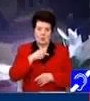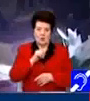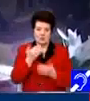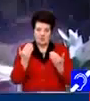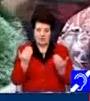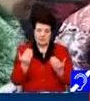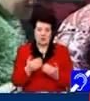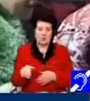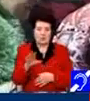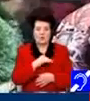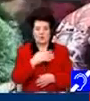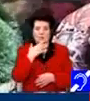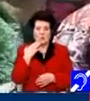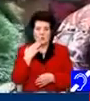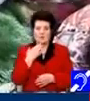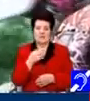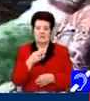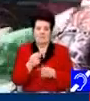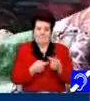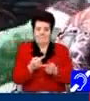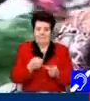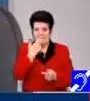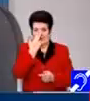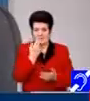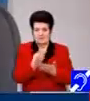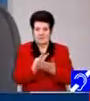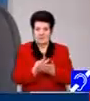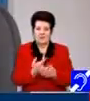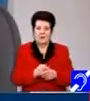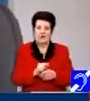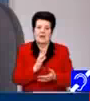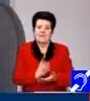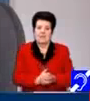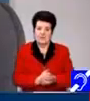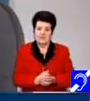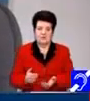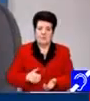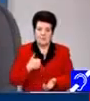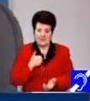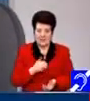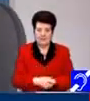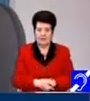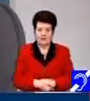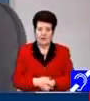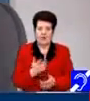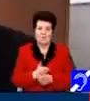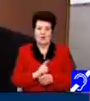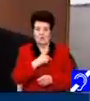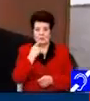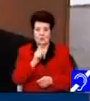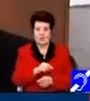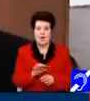obiceiurile dumnealor și prin așa mod să ne promovăm tradițiile noastre și obiceiurile pe care le avem și ne mândrim foarte mult cu